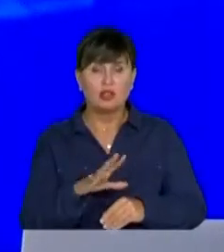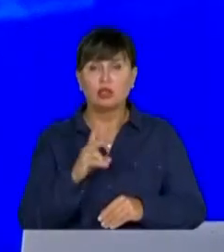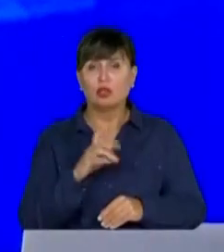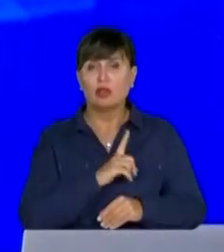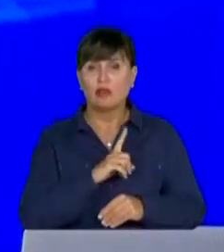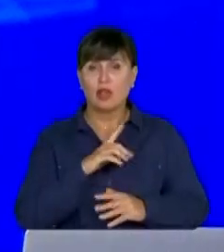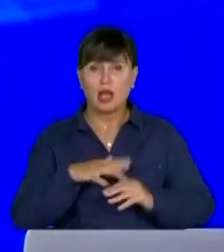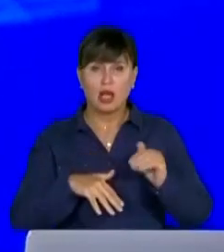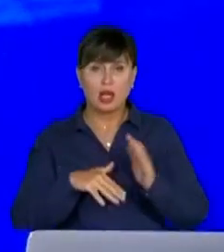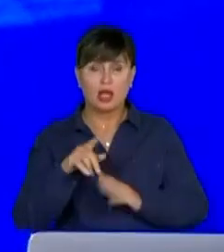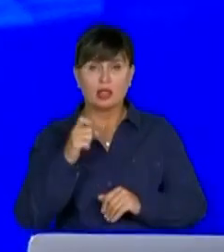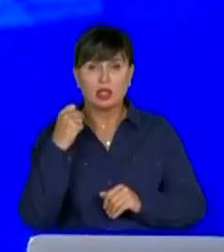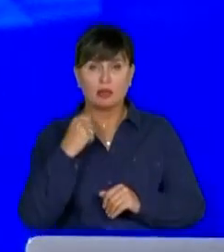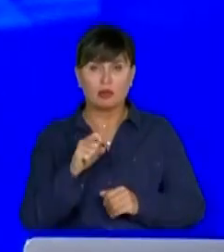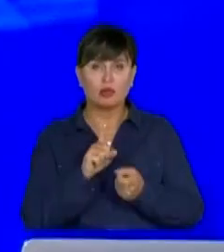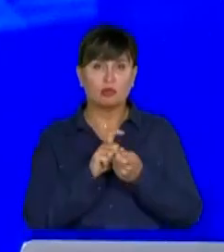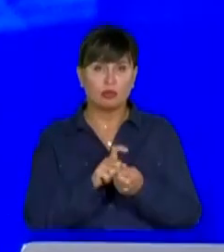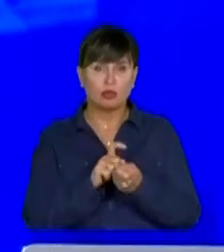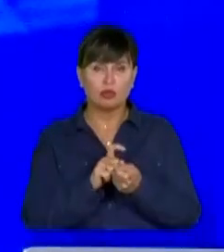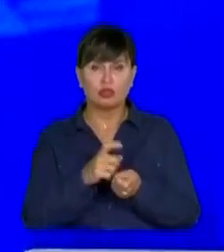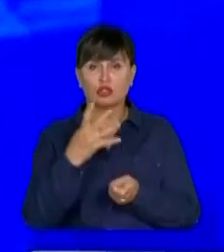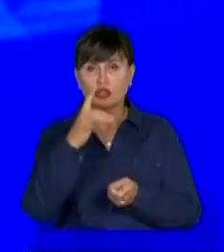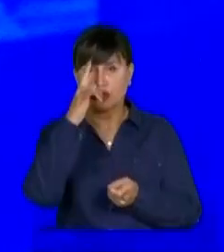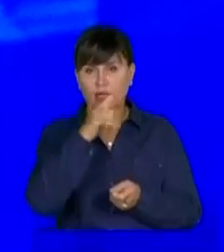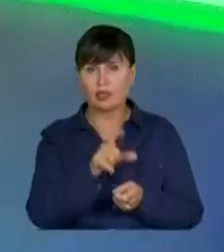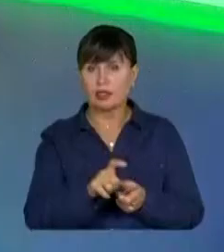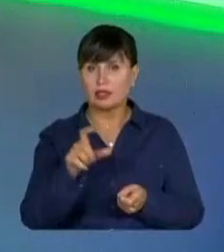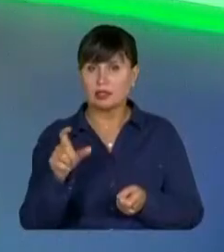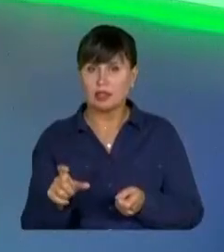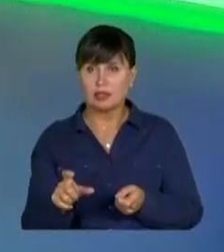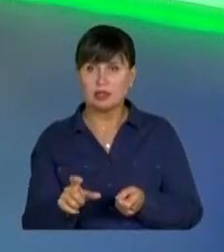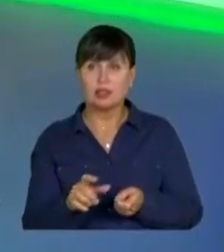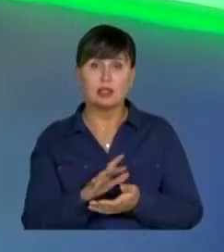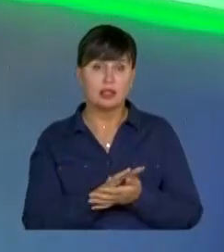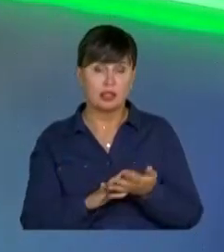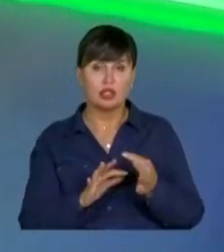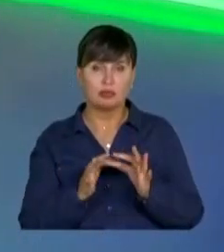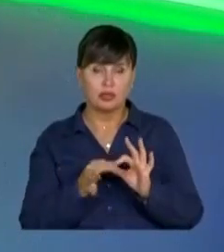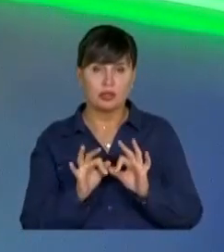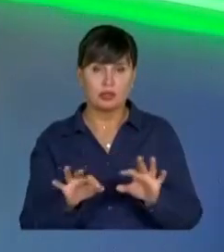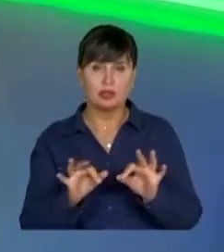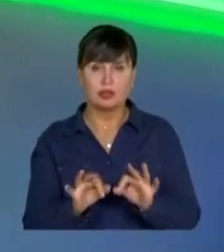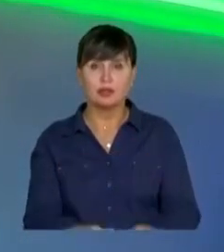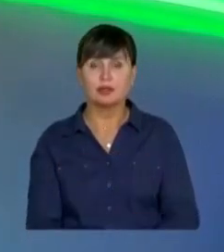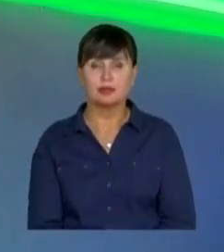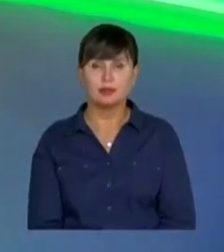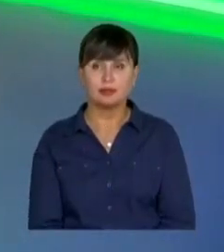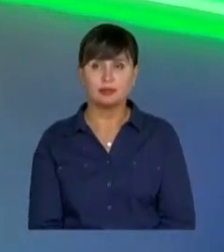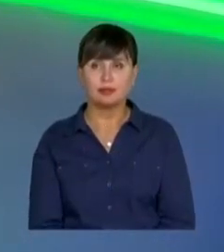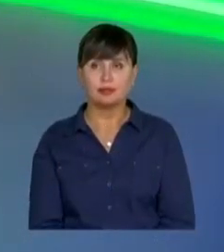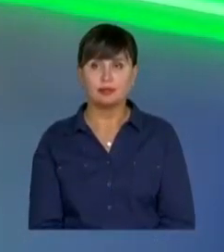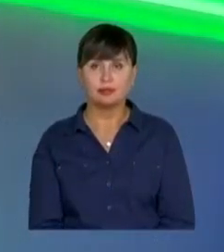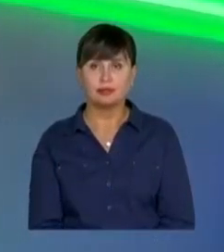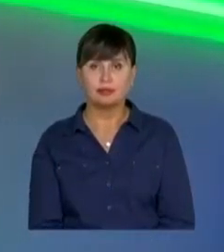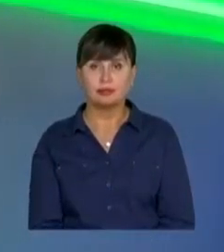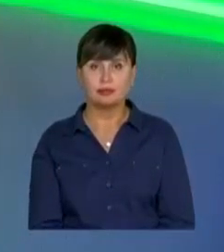одиночном разряде за победу все еще борются четверо казахстанцев. Подробнее о турнире расскажет наш корреспондент Владислав Иващенко.